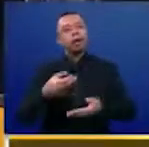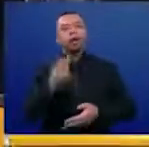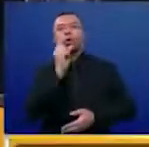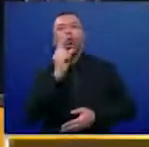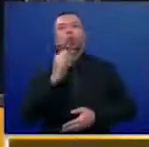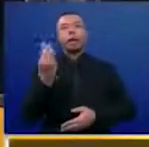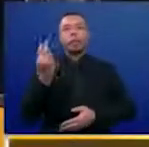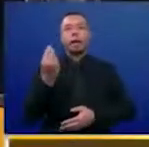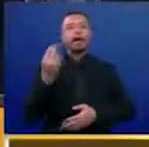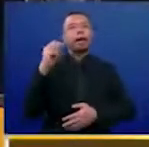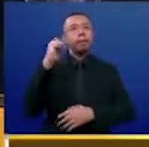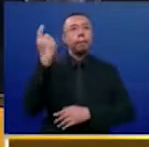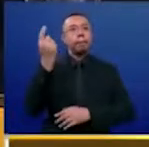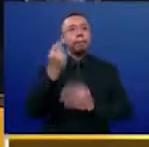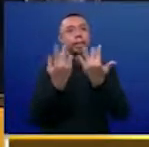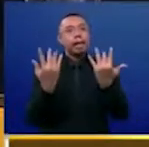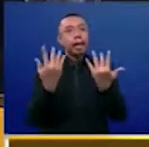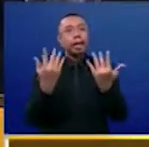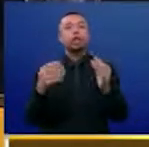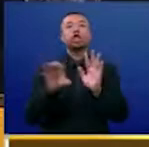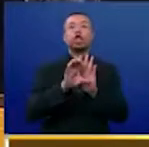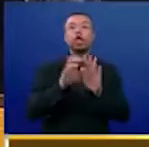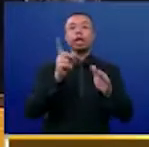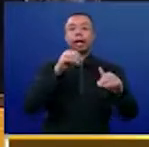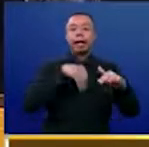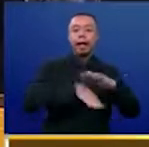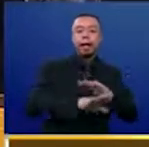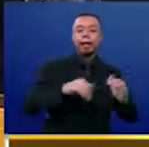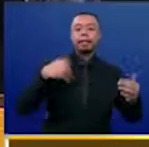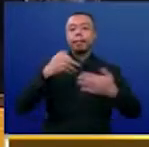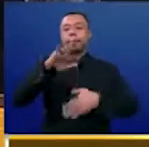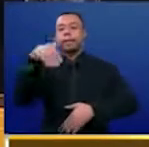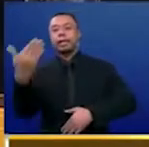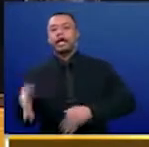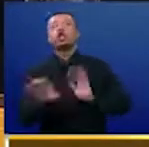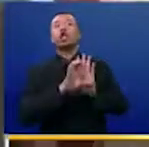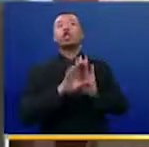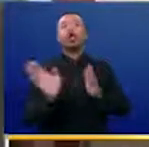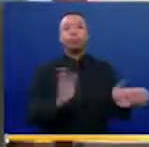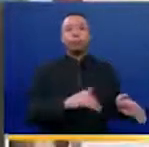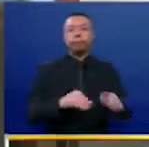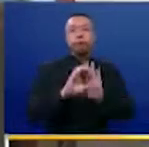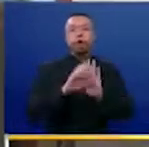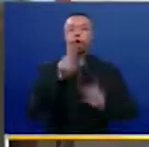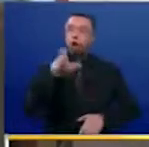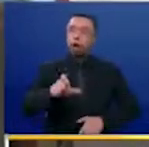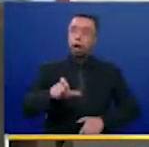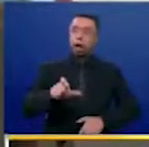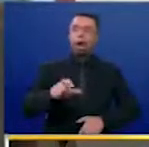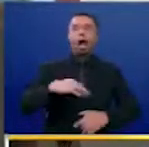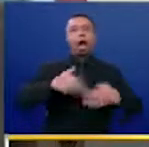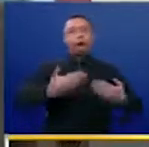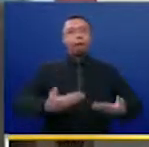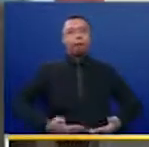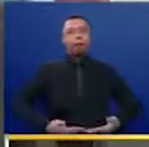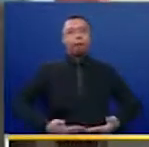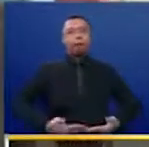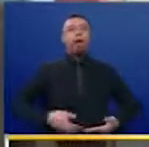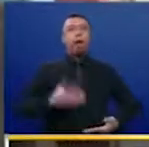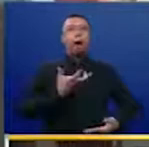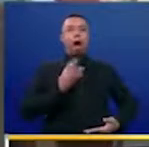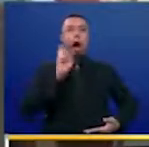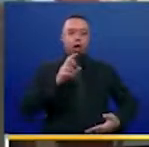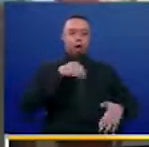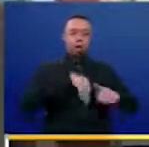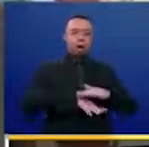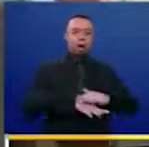mulai dari lahir sampai kemudian meninggal contoh kasusnya orang yang kemudian hamil dia perlu melahirkan